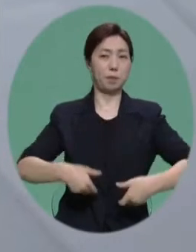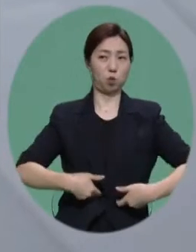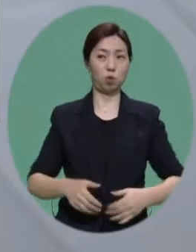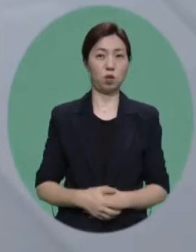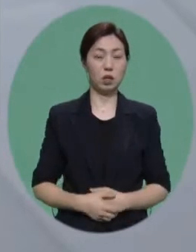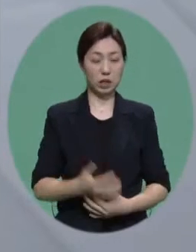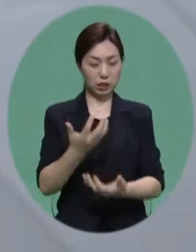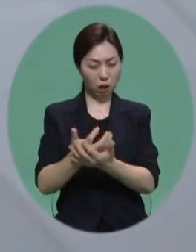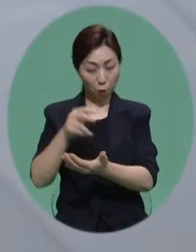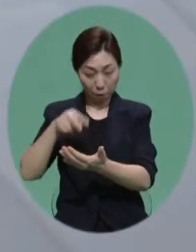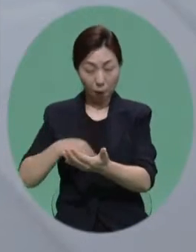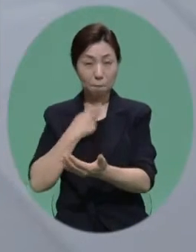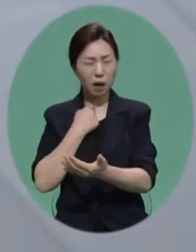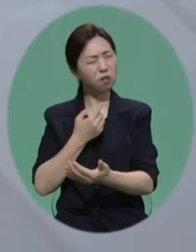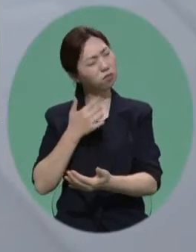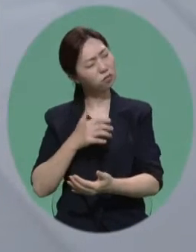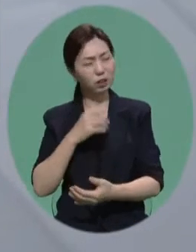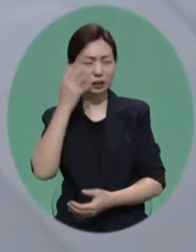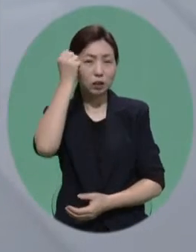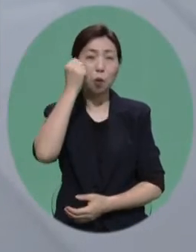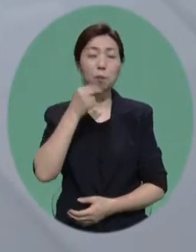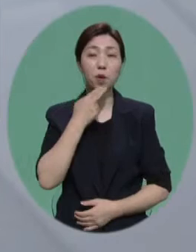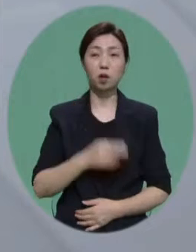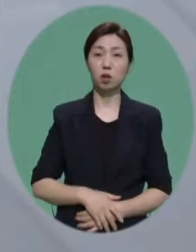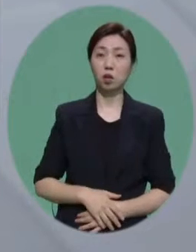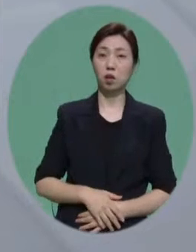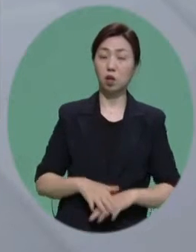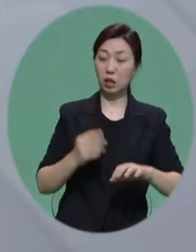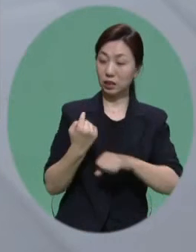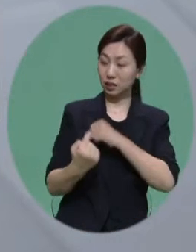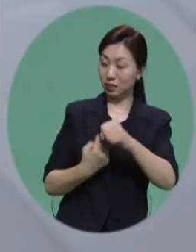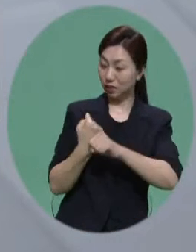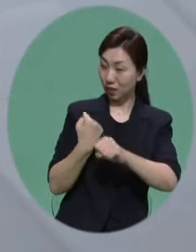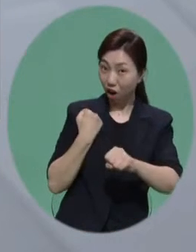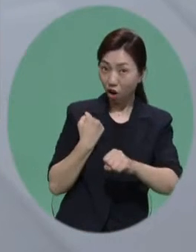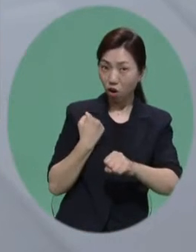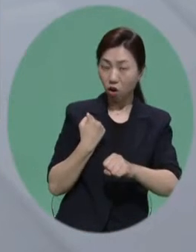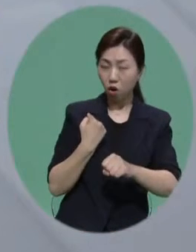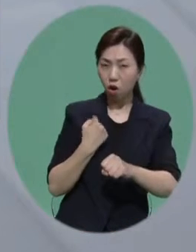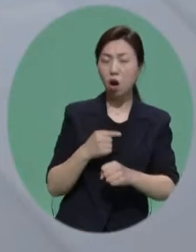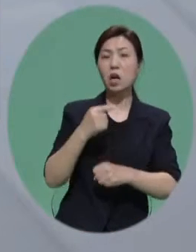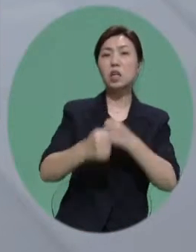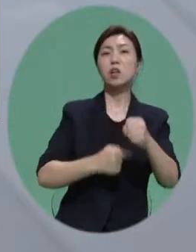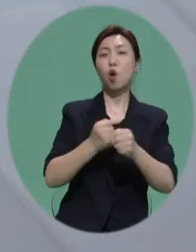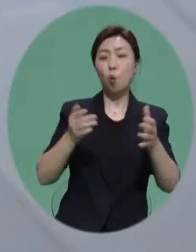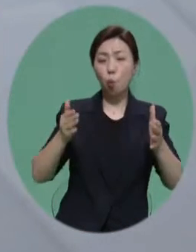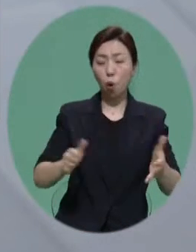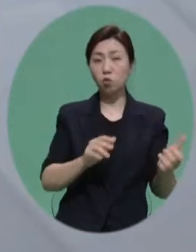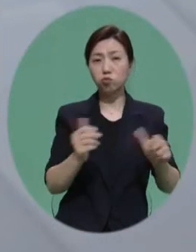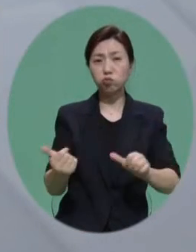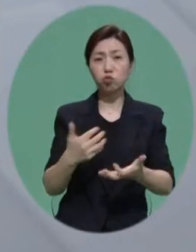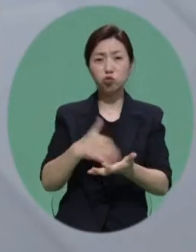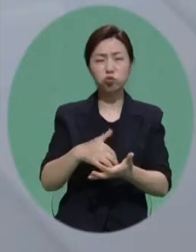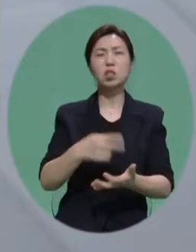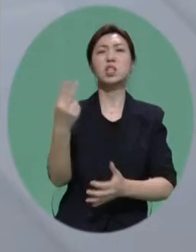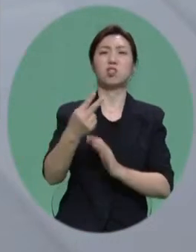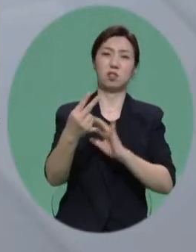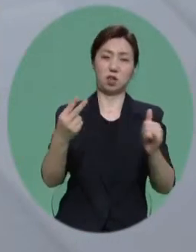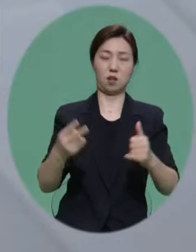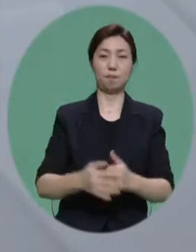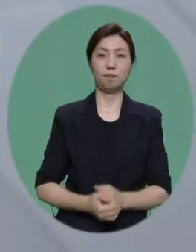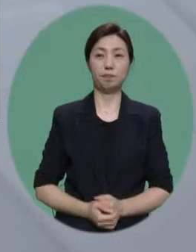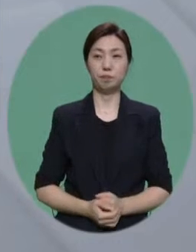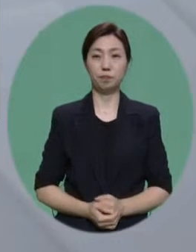자료는 반들이가 2000명 늦어 돌아가셨거든요 근데 이제 우리 윤후 본 님은 그 그 이제 현장에 가셔서